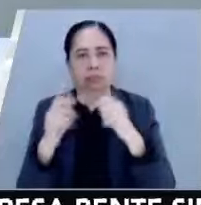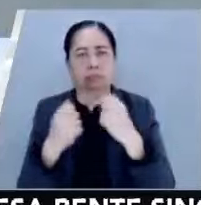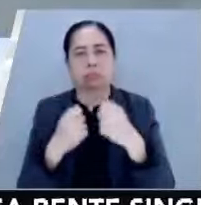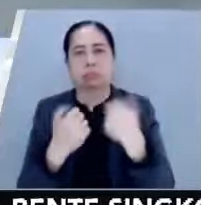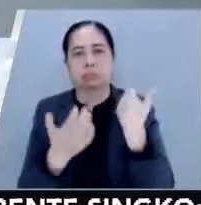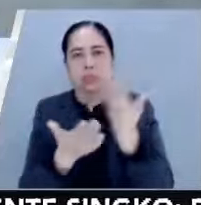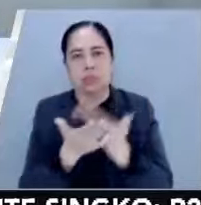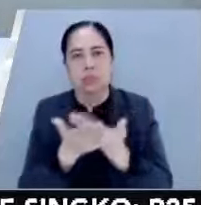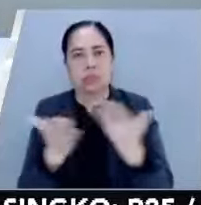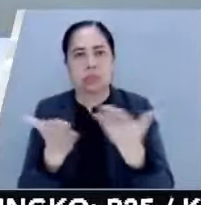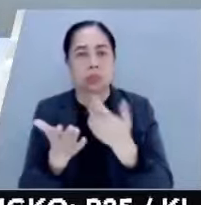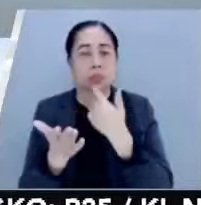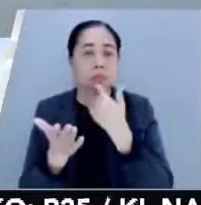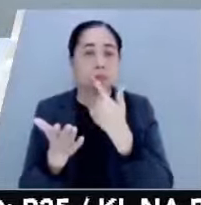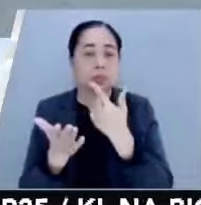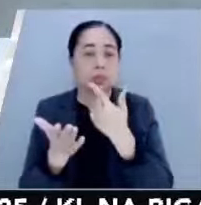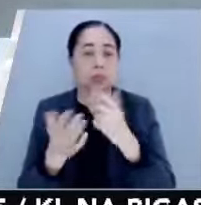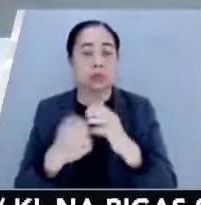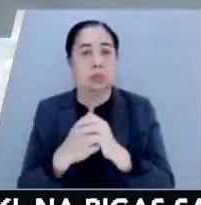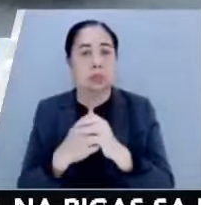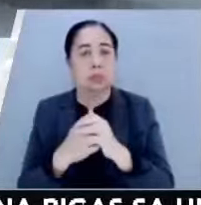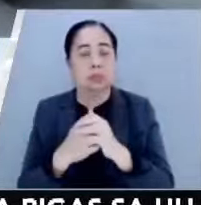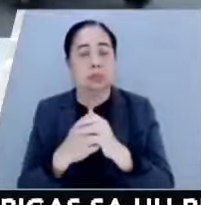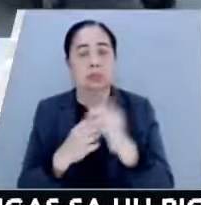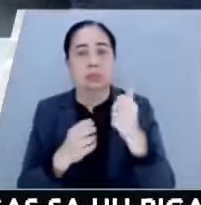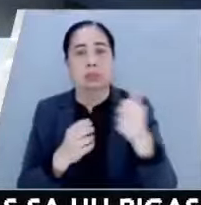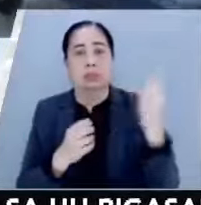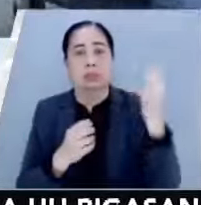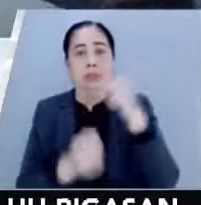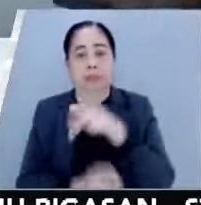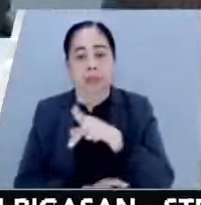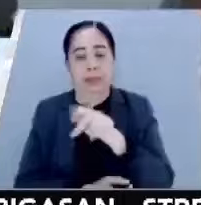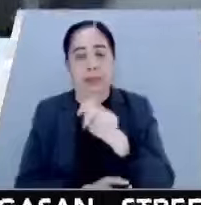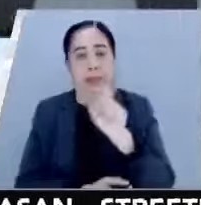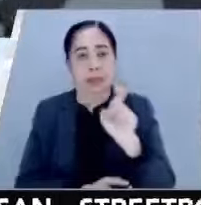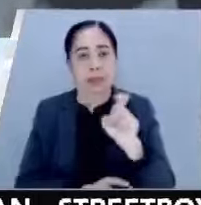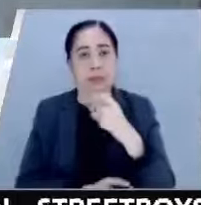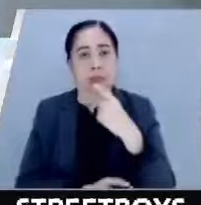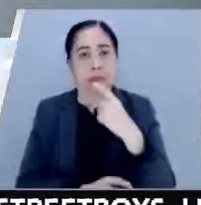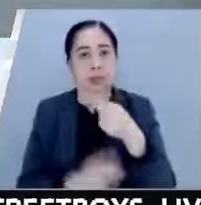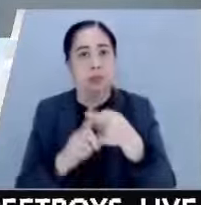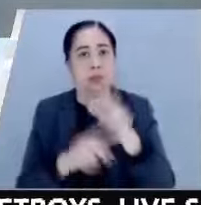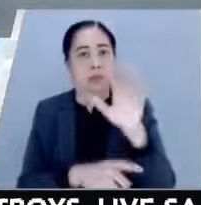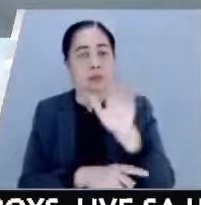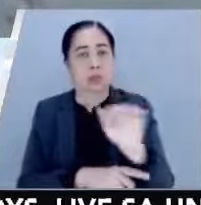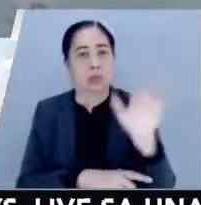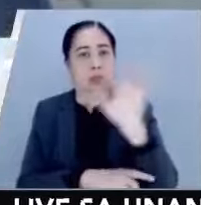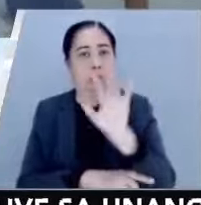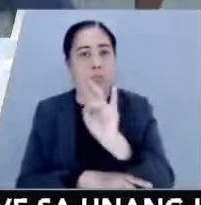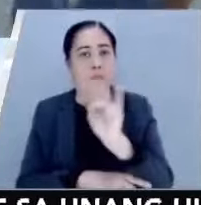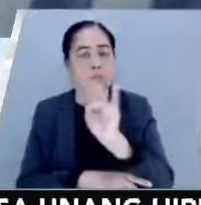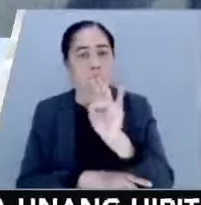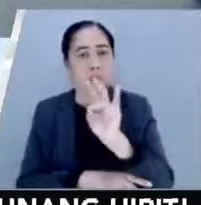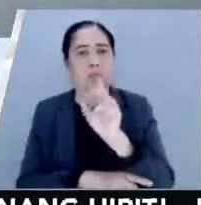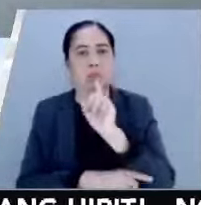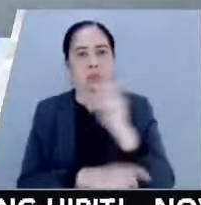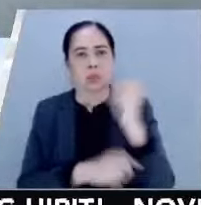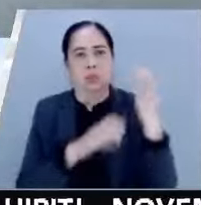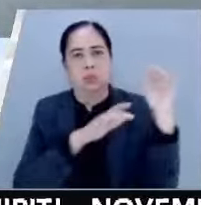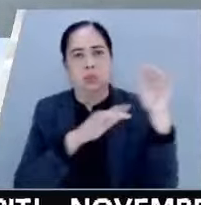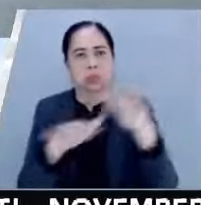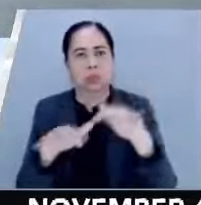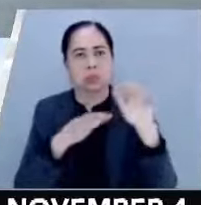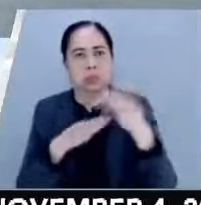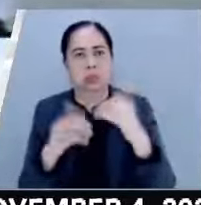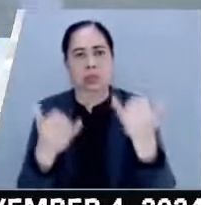ayon sa kanila sa pamunuan ng pitx mula 5:00 a.m. hanggang 700 yung talagang bulto o yung dagsa ng